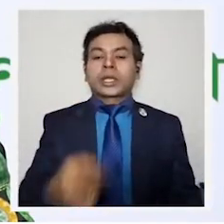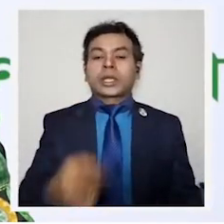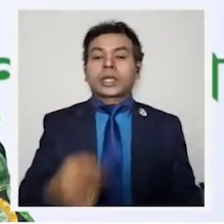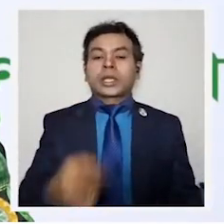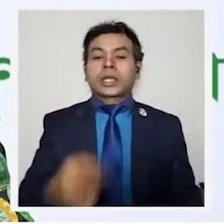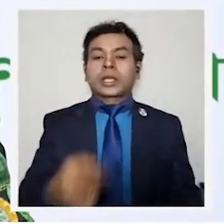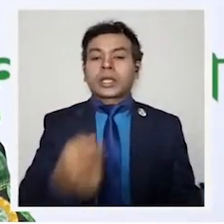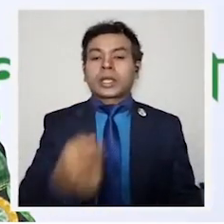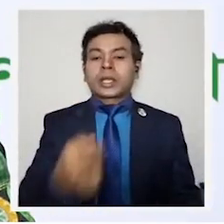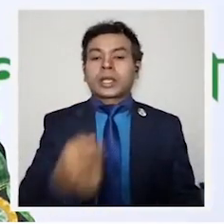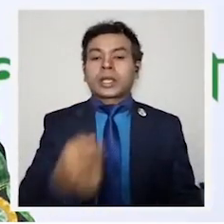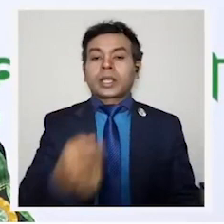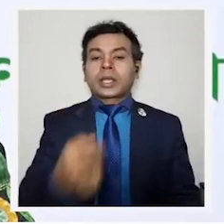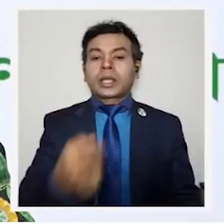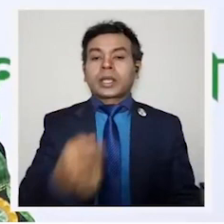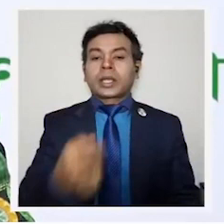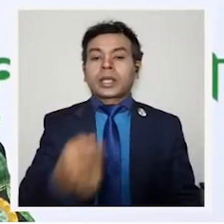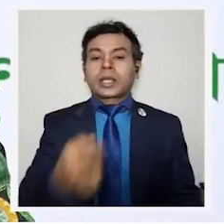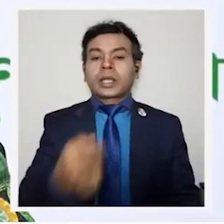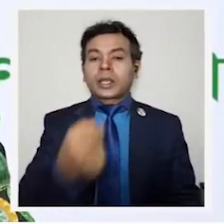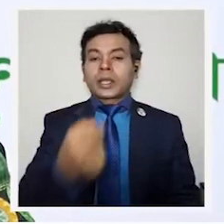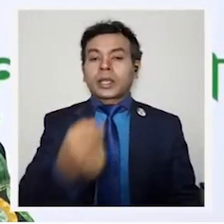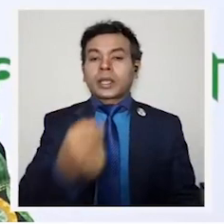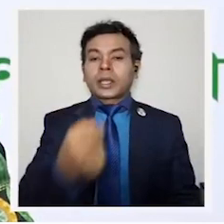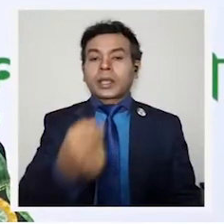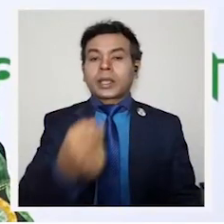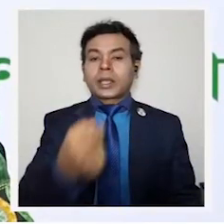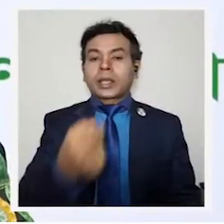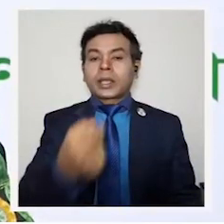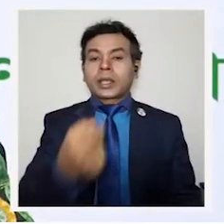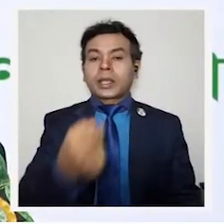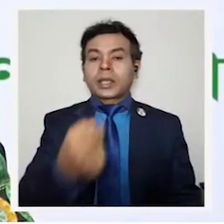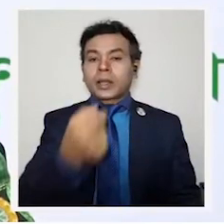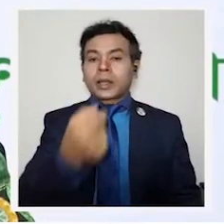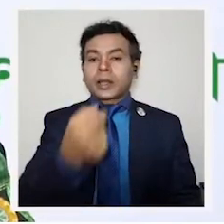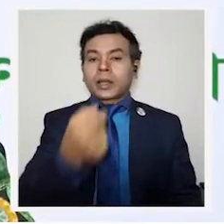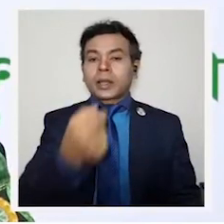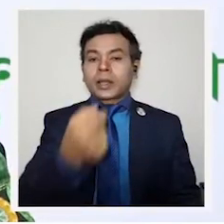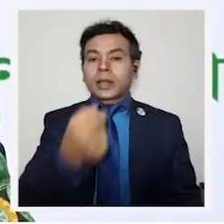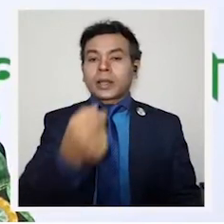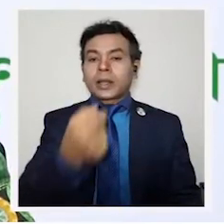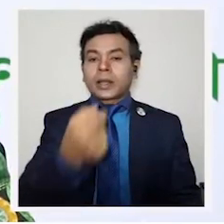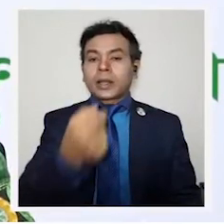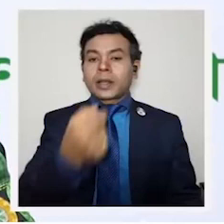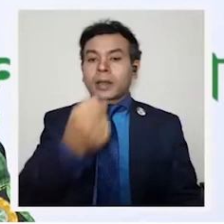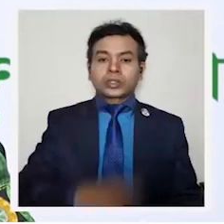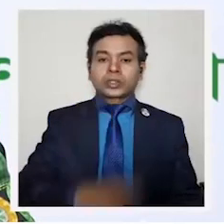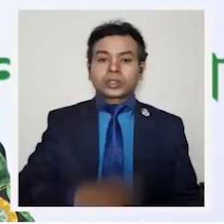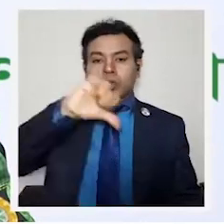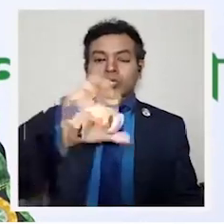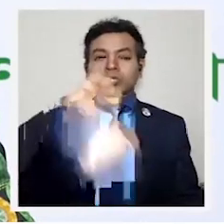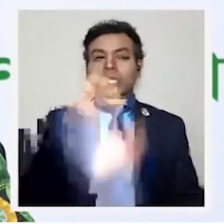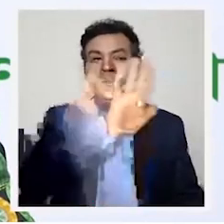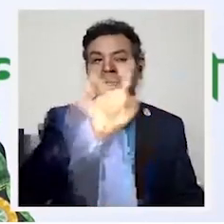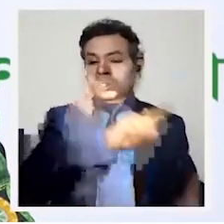24 ঘন্টার তুলনায় গত 24 ঘন্টায় সংক্রমণ তো বেড়েছেই, মৃত্যুর ক্ষেত্রেও হয়েছে সর্বোচ্চ রেকর্ড। এর আগে দেশে একদিনে সর্বোচ্চ 40 জনের